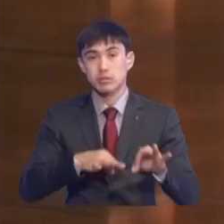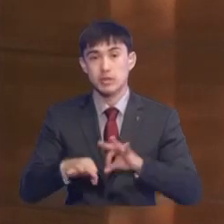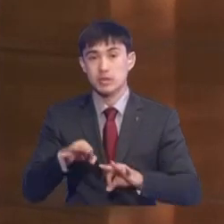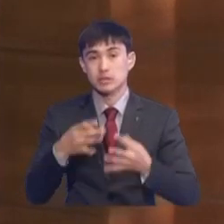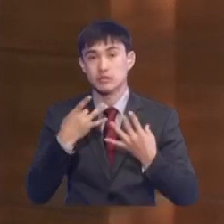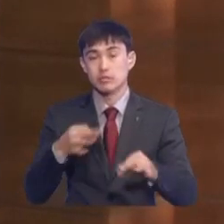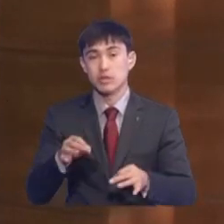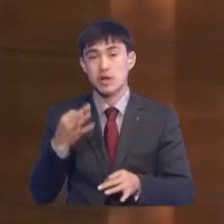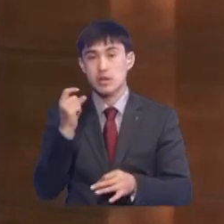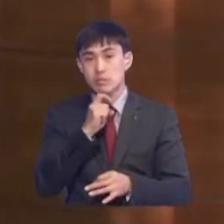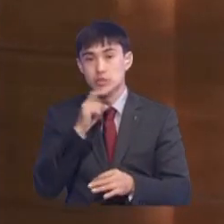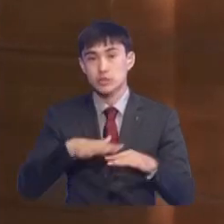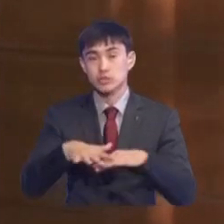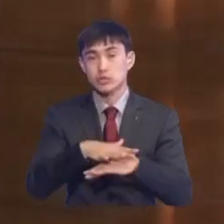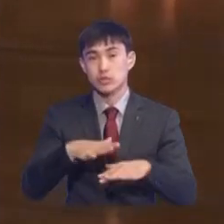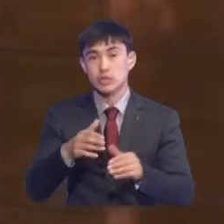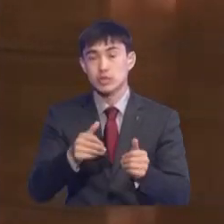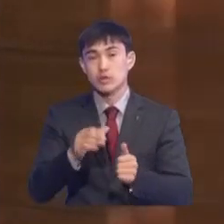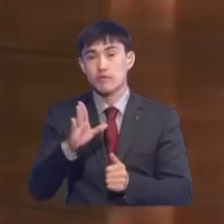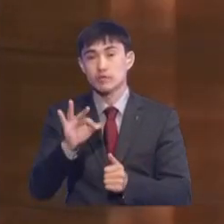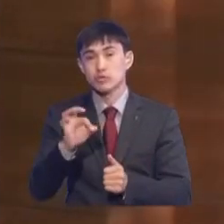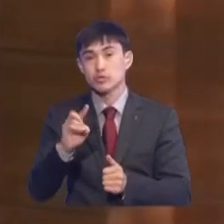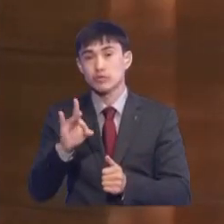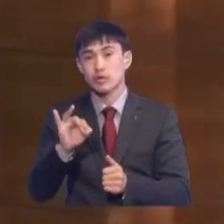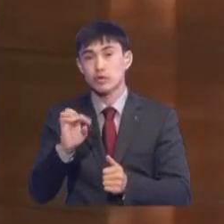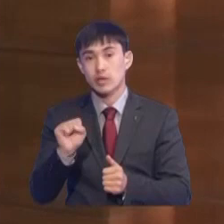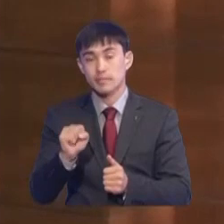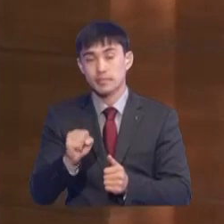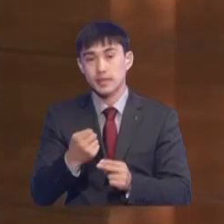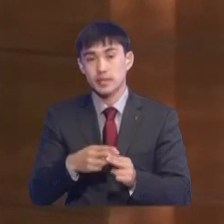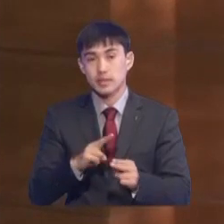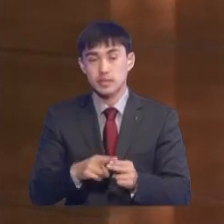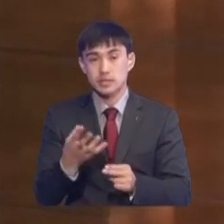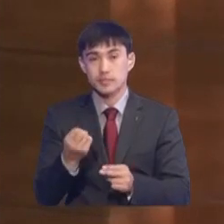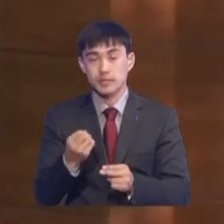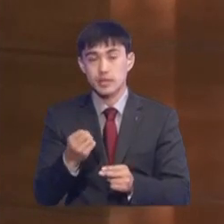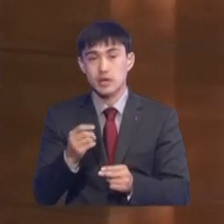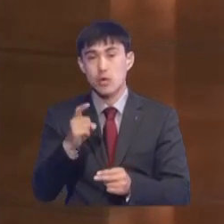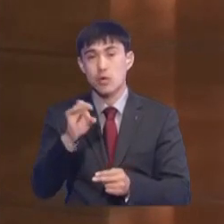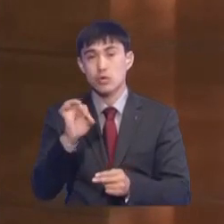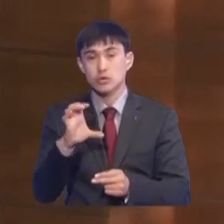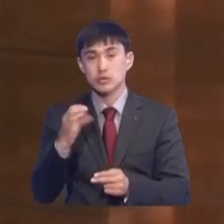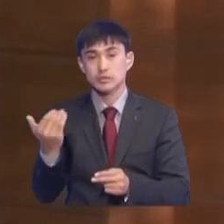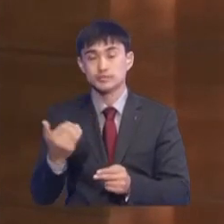свободной экономической зоны СС восточные ворота а также в мцпс